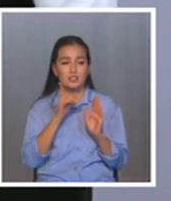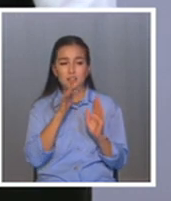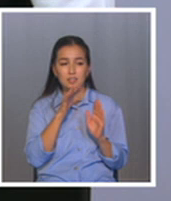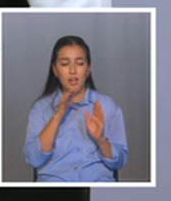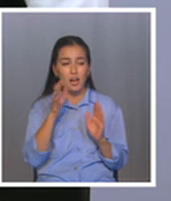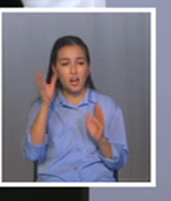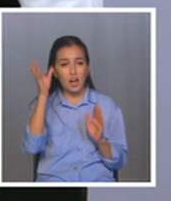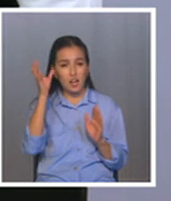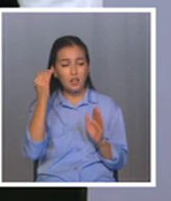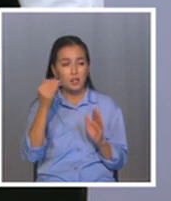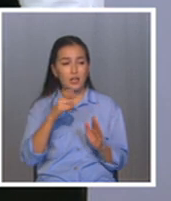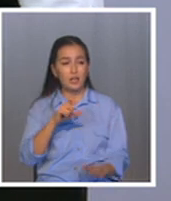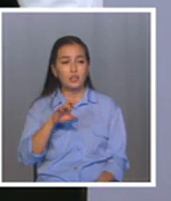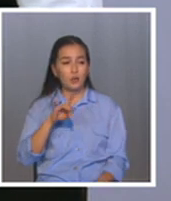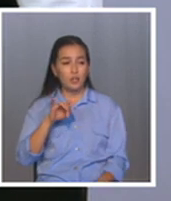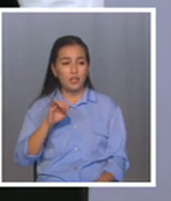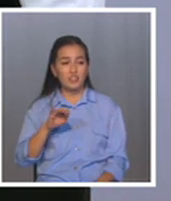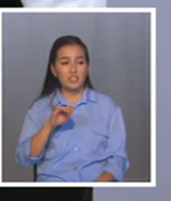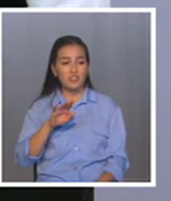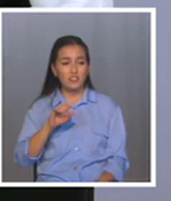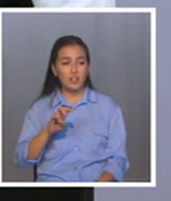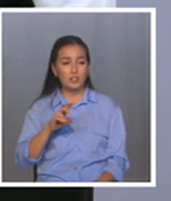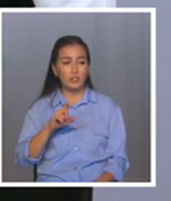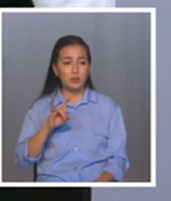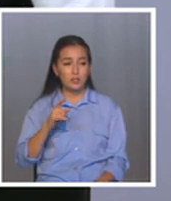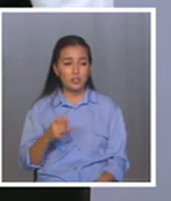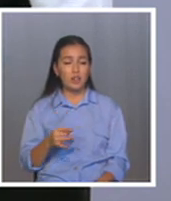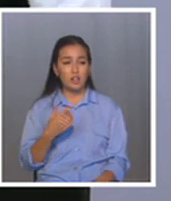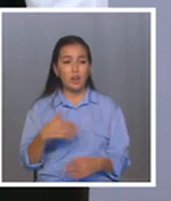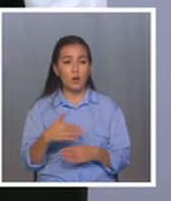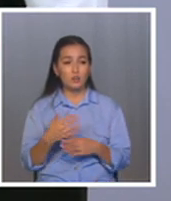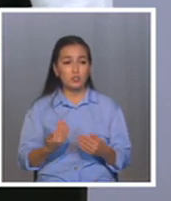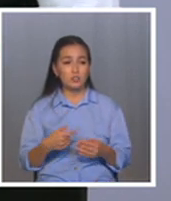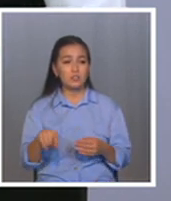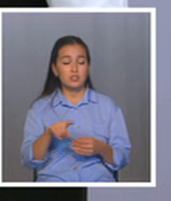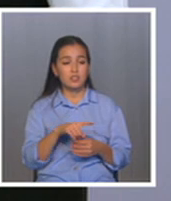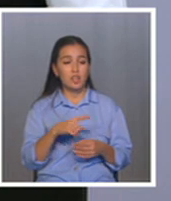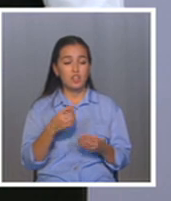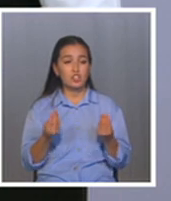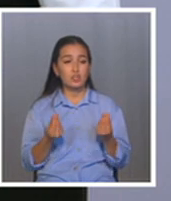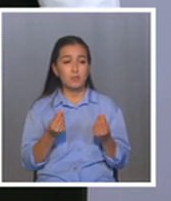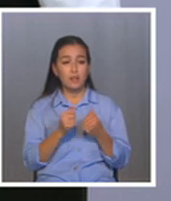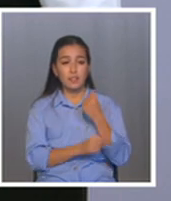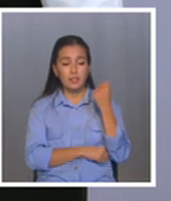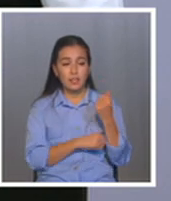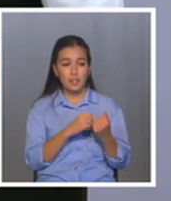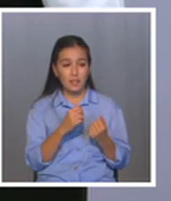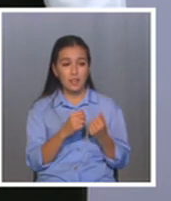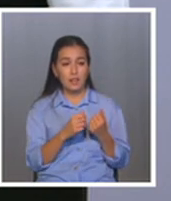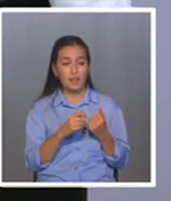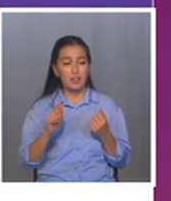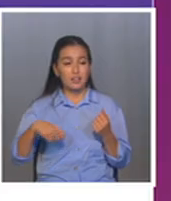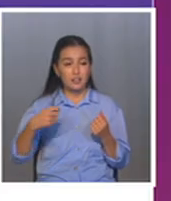ғалым, этнограф Иван Георгий далалықтардың жібектен матадан